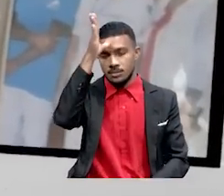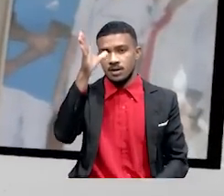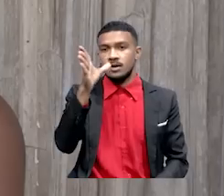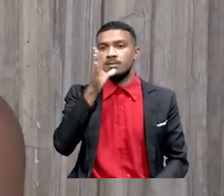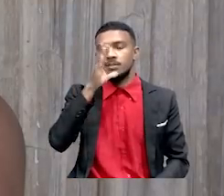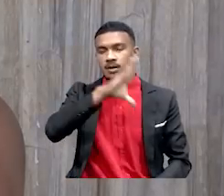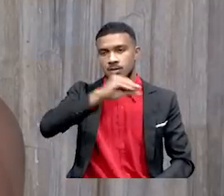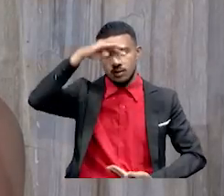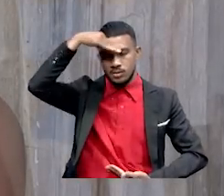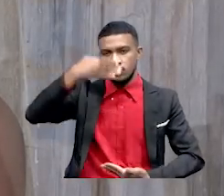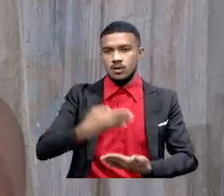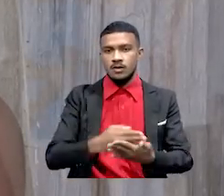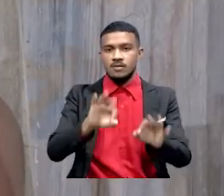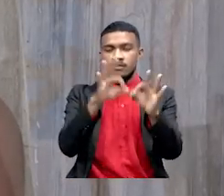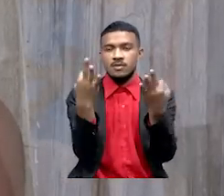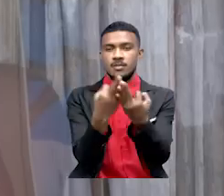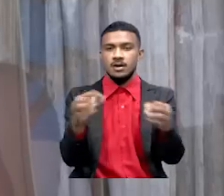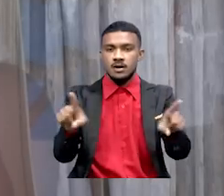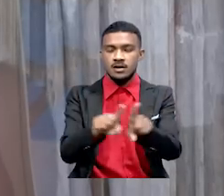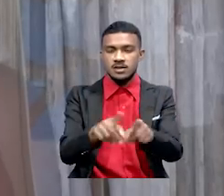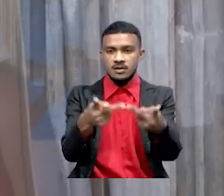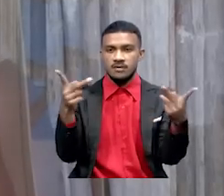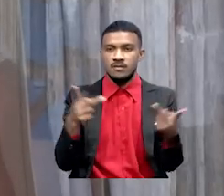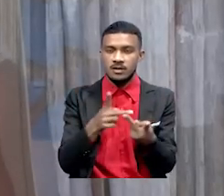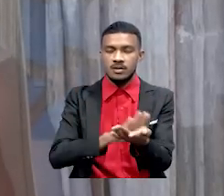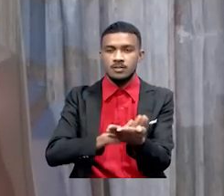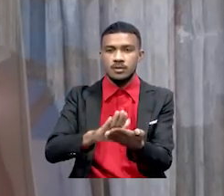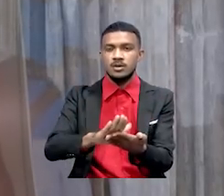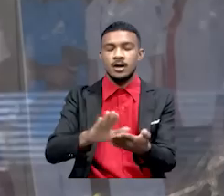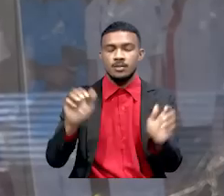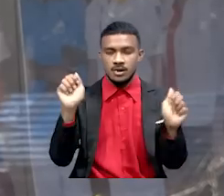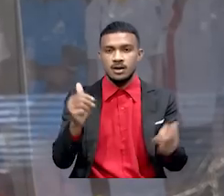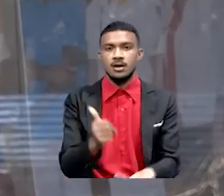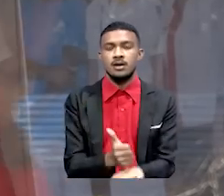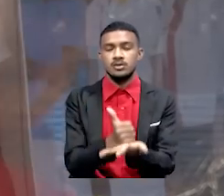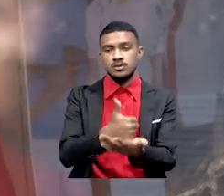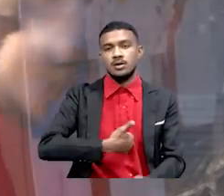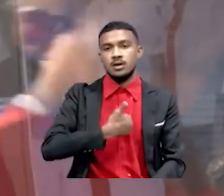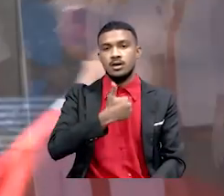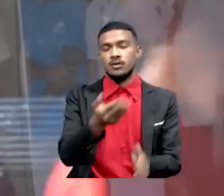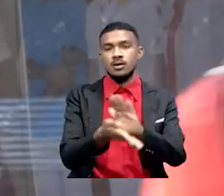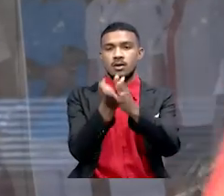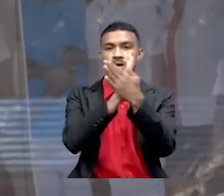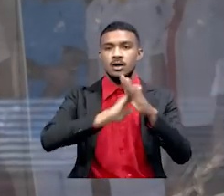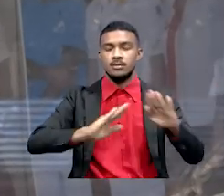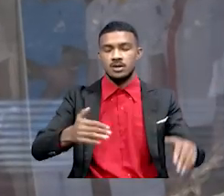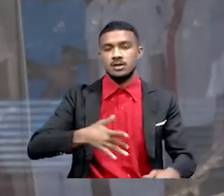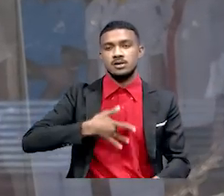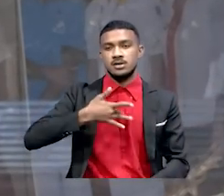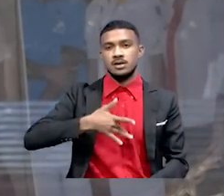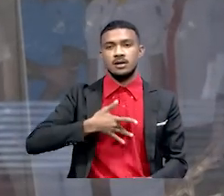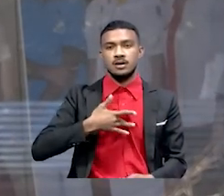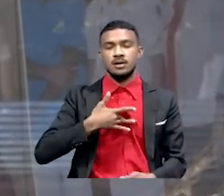noan. Familia mos hanesa fatin seguro baita tu salva ang no hak matik pahira sinti betruma la